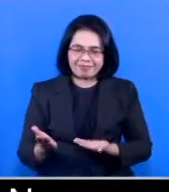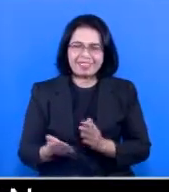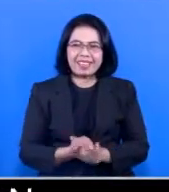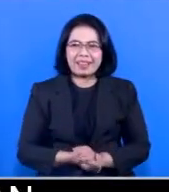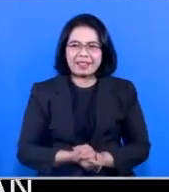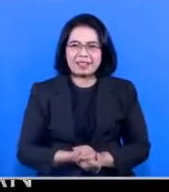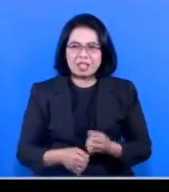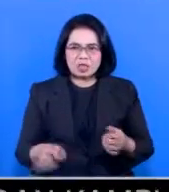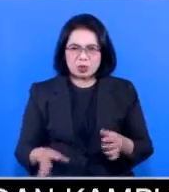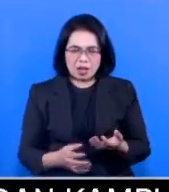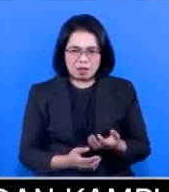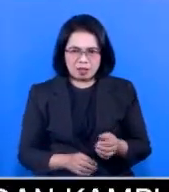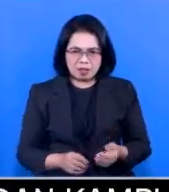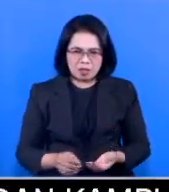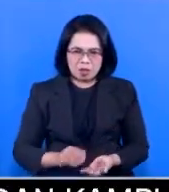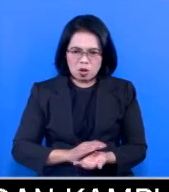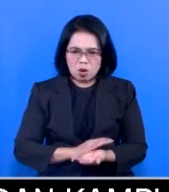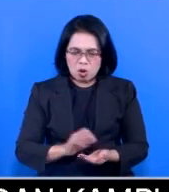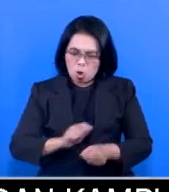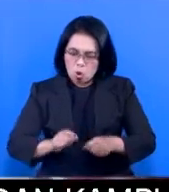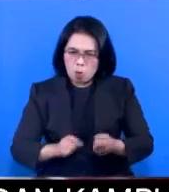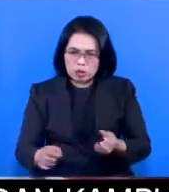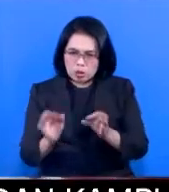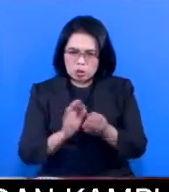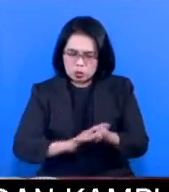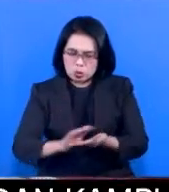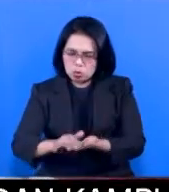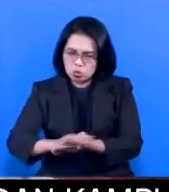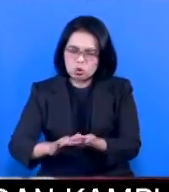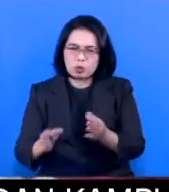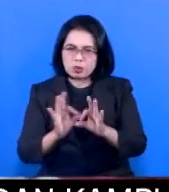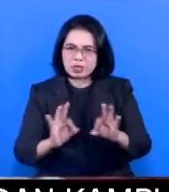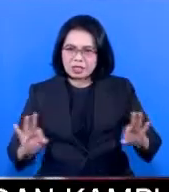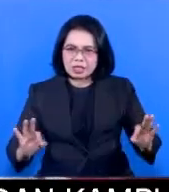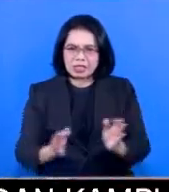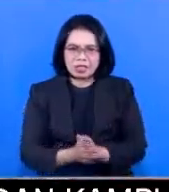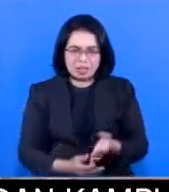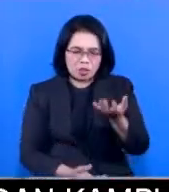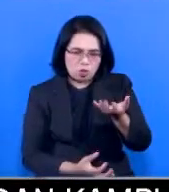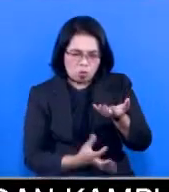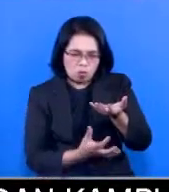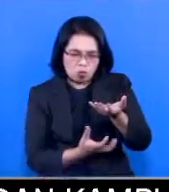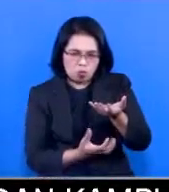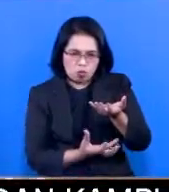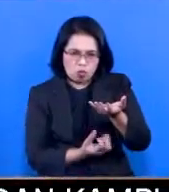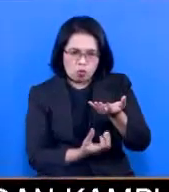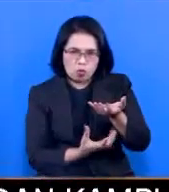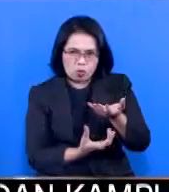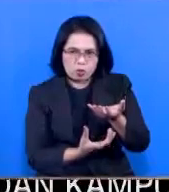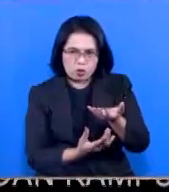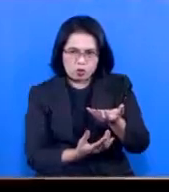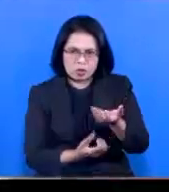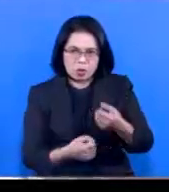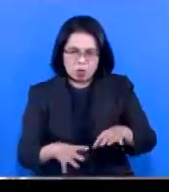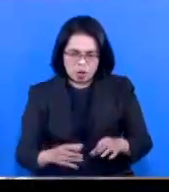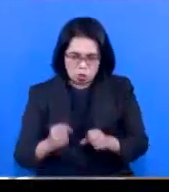madu yang sudah dikupas dan dicuci bersih, direbus hingga matang, lalu ditumbuk sampai halus. Campur ubi madu yang sudah